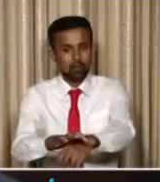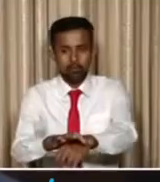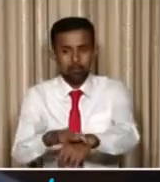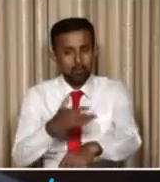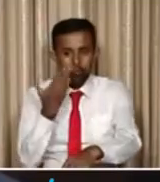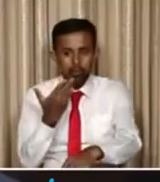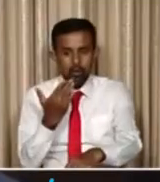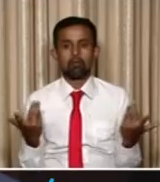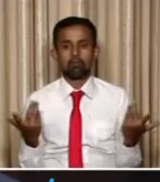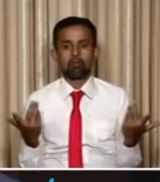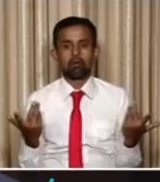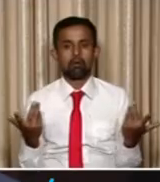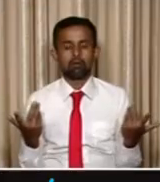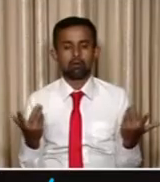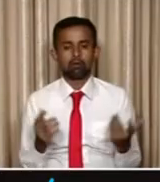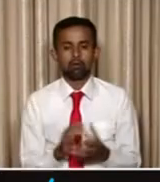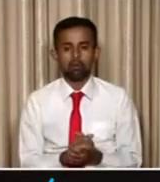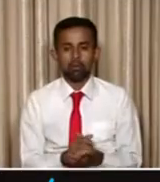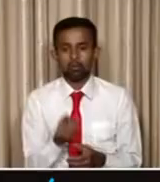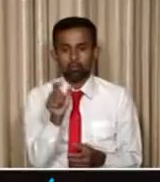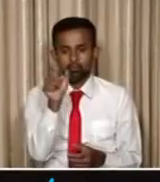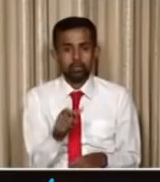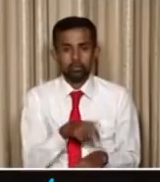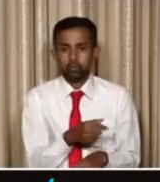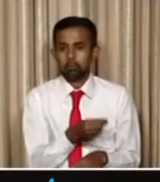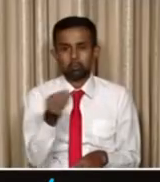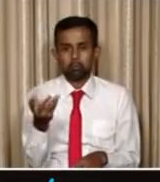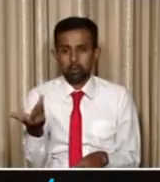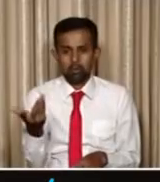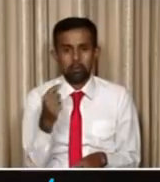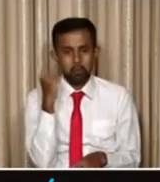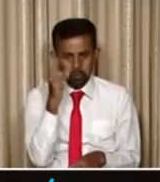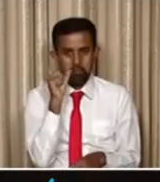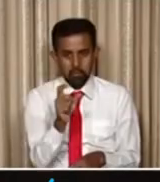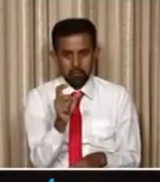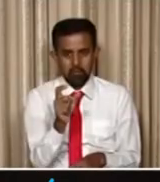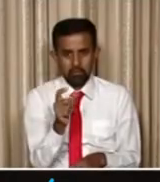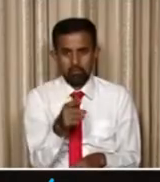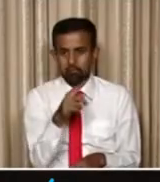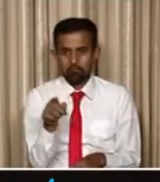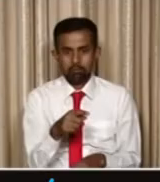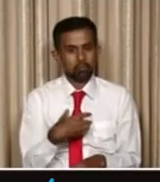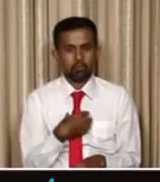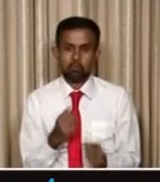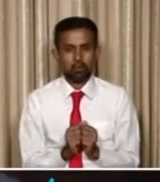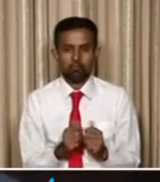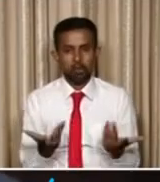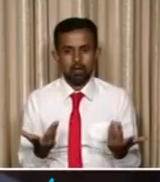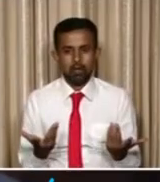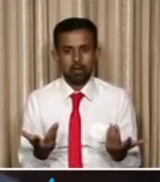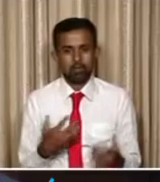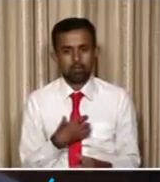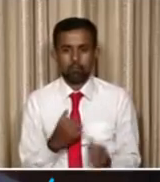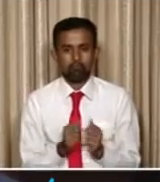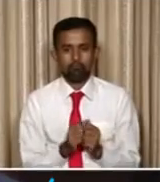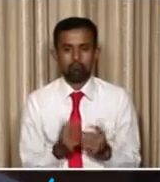වලට යන්න අවසරය තියනවද? ඔබතුමාට ඒ අවස්ථාව නොදීපු ගැන අපි සොයලා බැලුවා. ඒක වැරදි. නෑ නෑ කණගාටුවෙන් මට වැඩක් නෑ. කණගාටුව හරියන්නේ